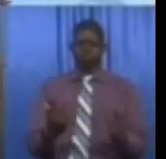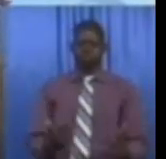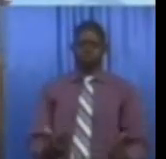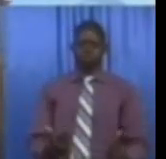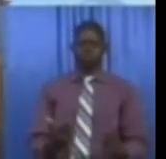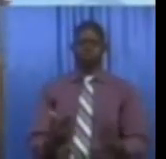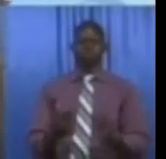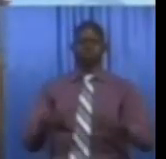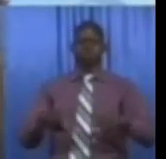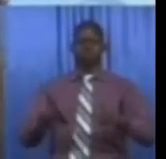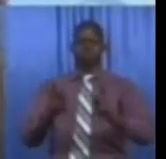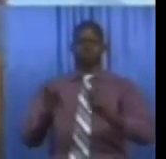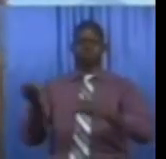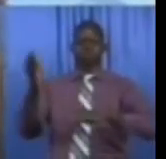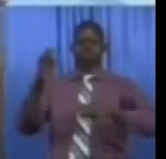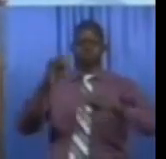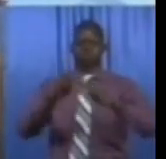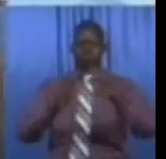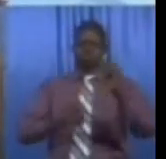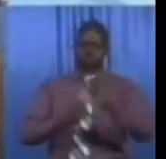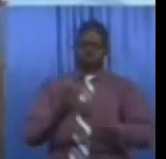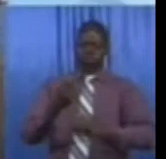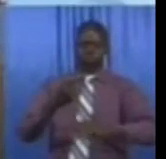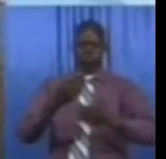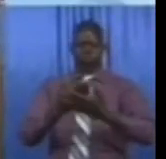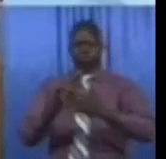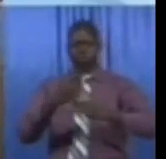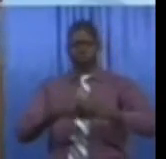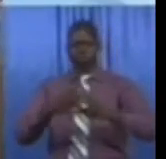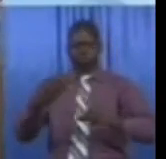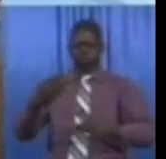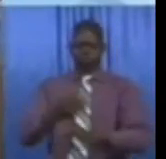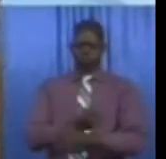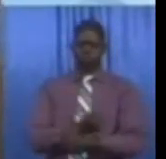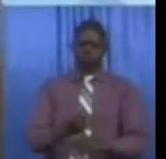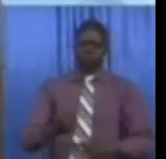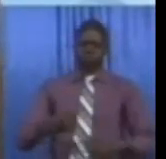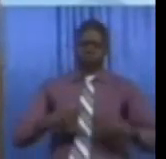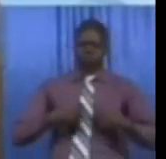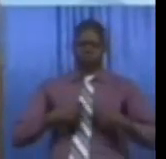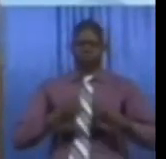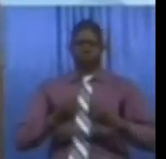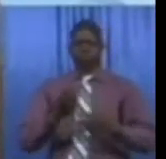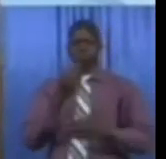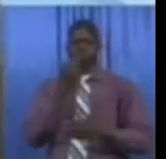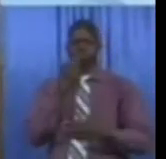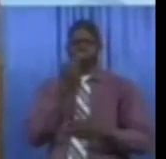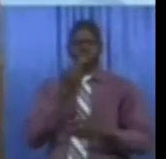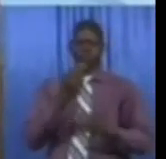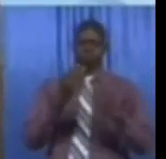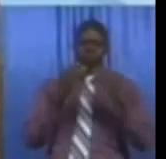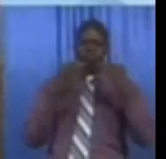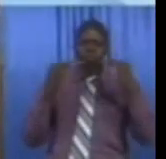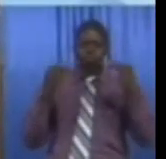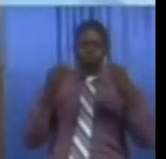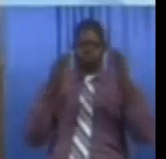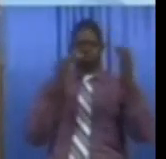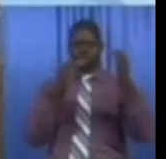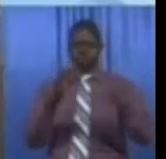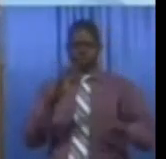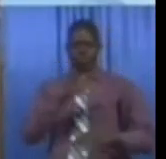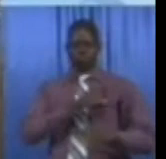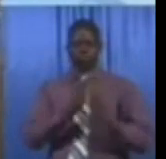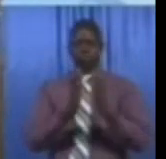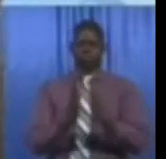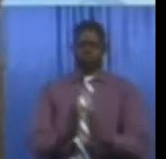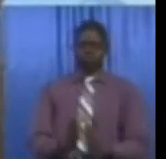leur a permis, en plus de passer un bon moment, de recevoir des vêtements et des vivres. Un sourire et de l'espoir aux bénéficiaires,